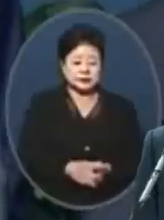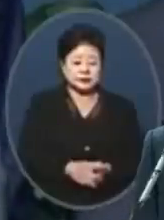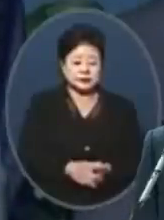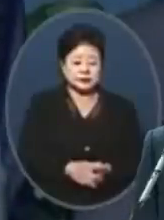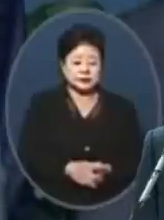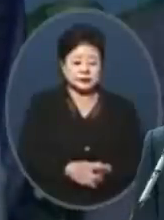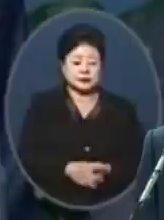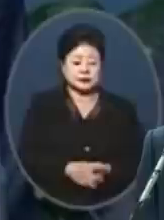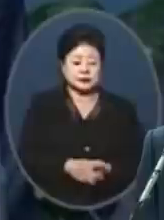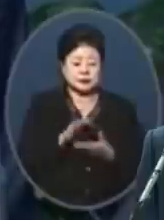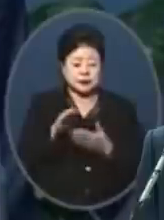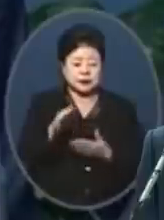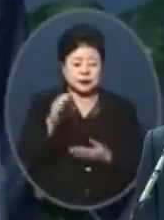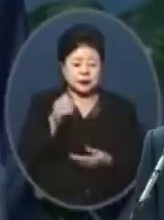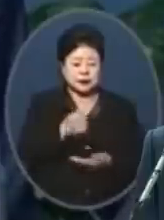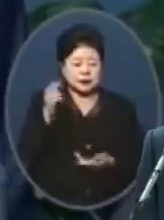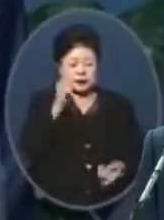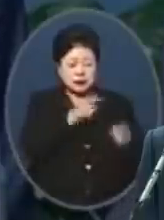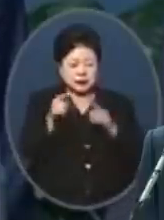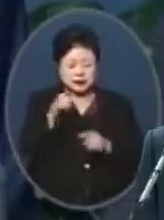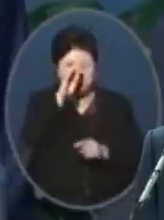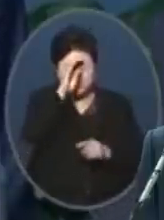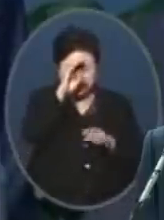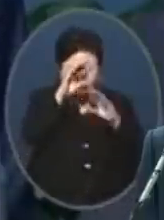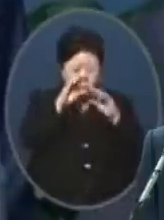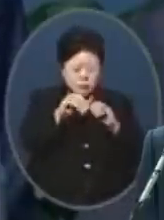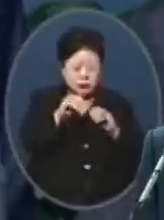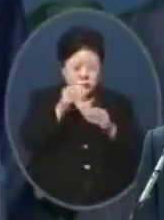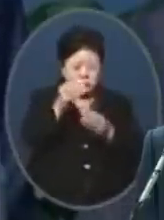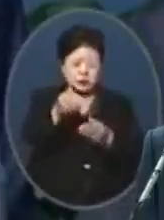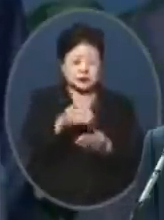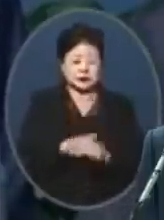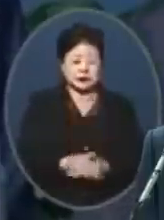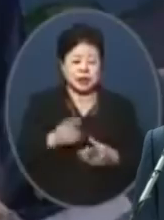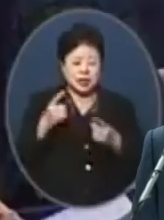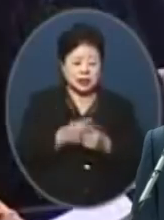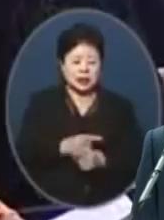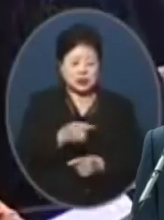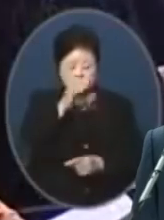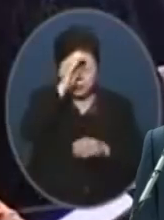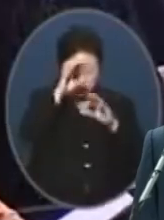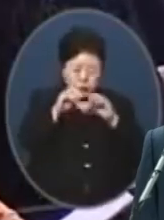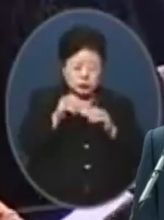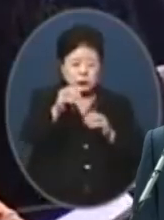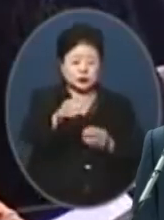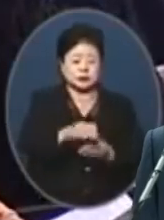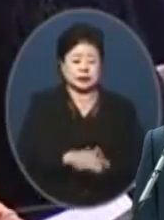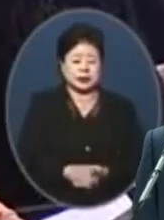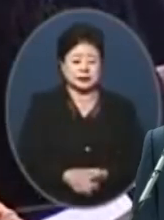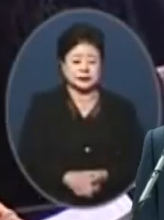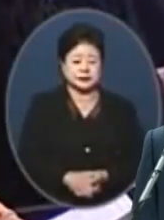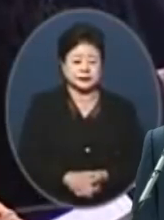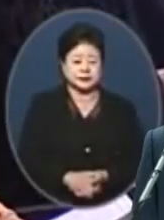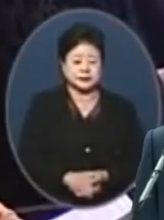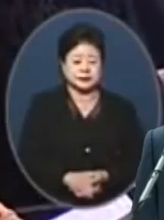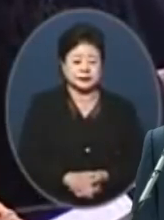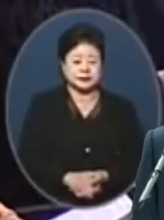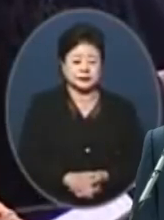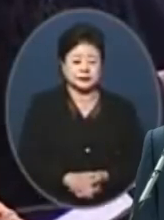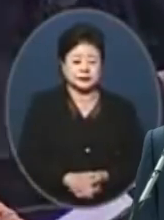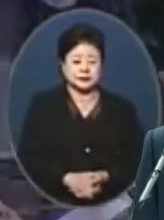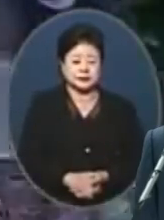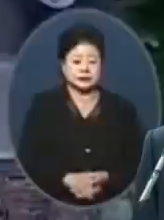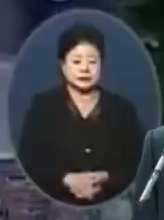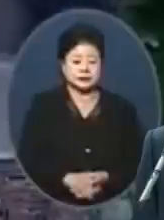righteousness. 그다음 채찍에 맞아서 여러분의 병을 전부 다 대신 청산해 버렸습니다. And because he got stripped, he